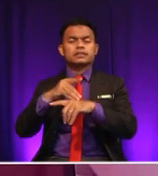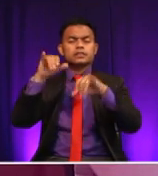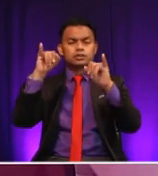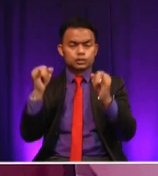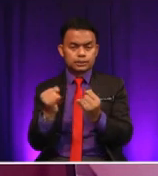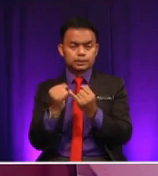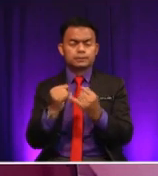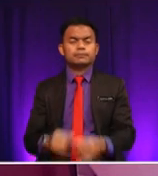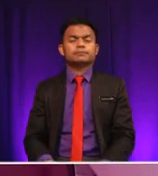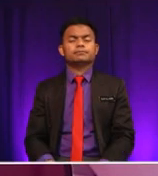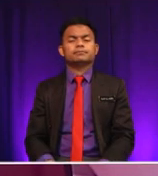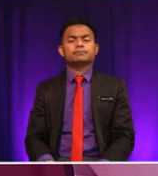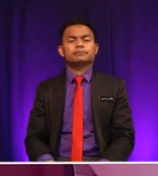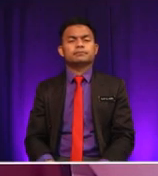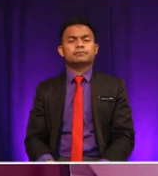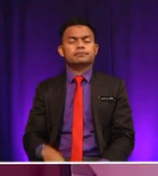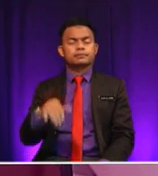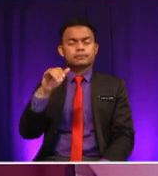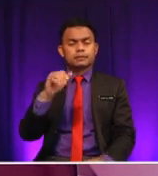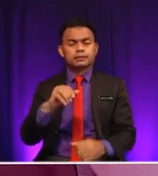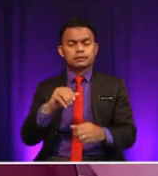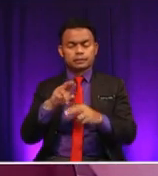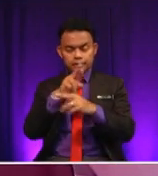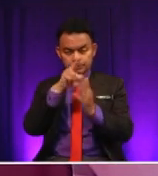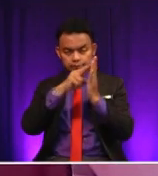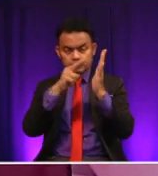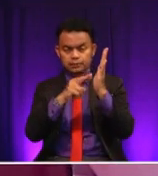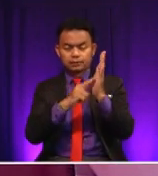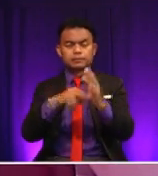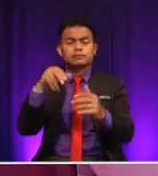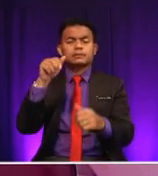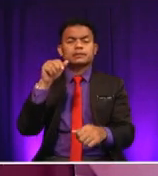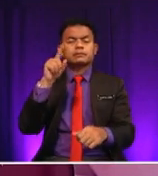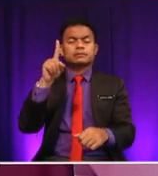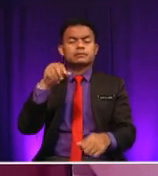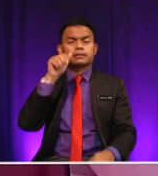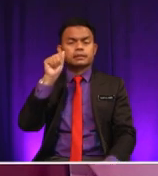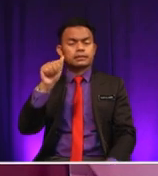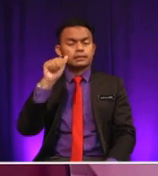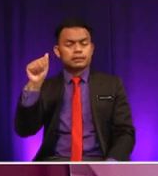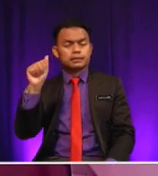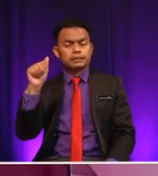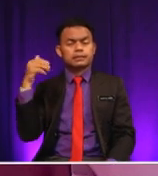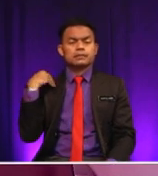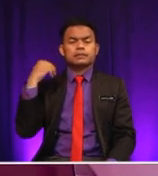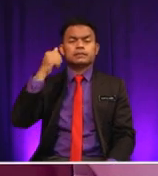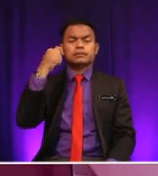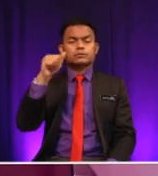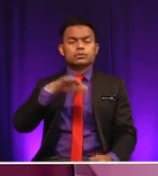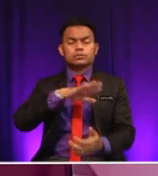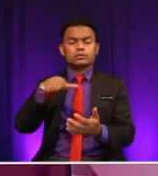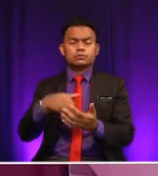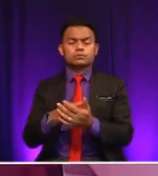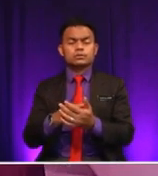rangkap dia rangkap yang pertama ee rangkap yang kedua ee sampailah sekiranya gurindam itu mempunyai 10 rangkap semuanya